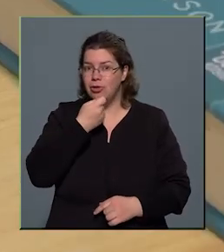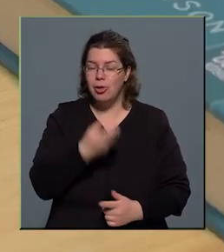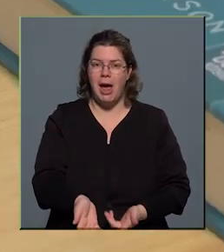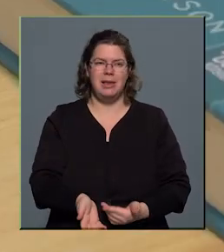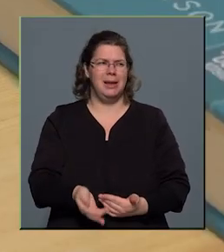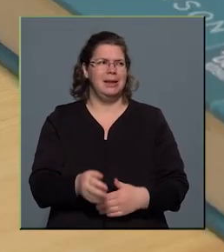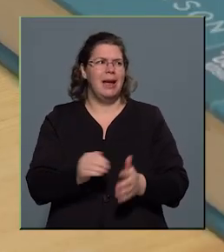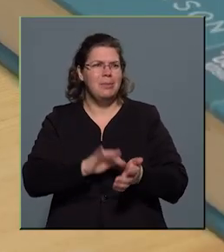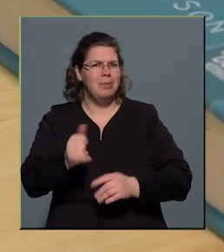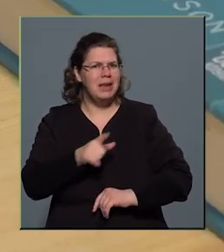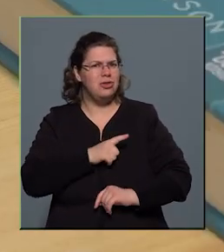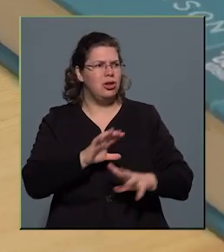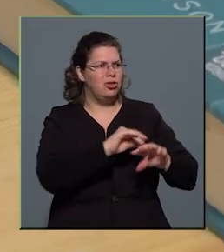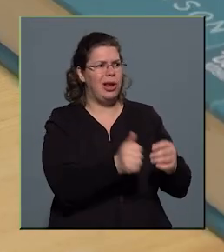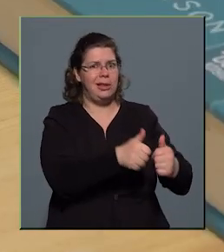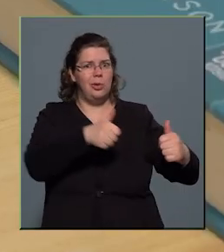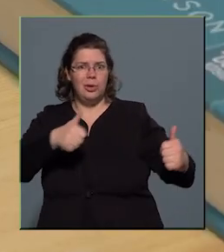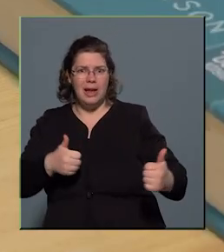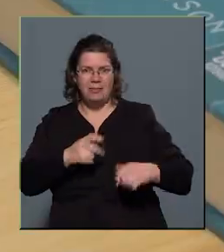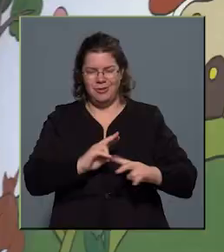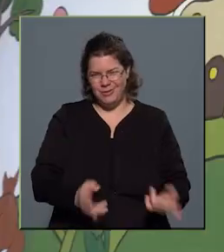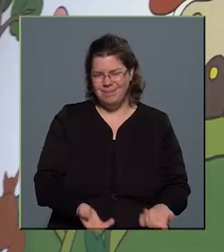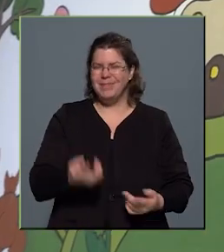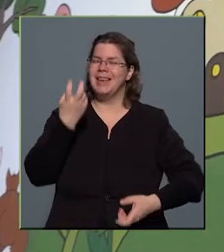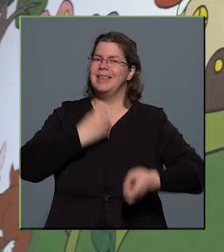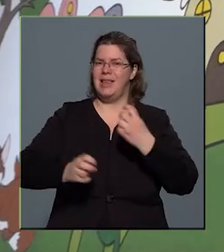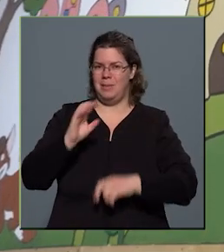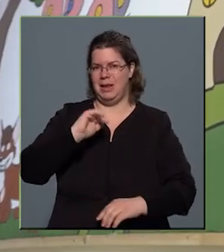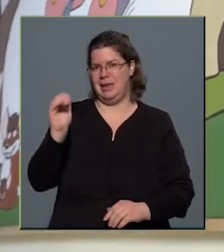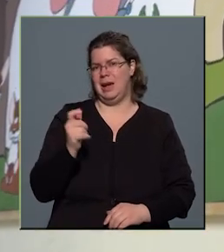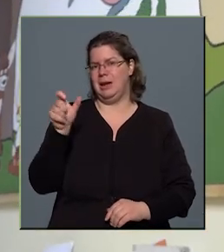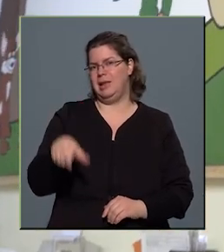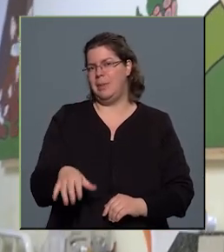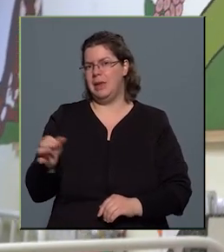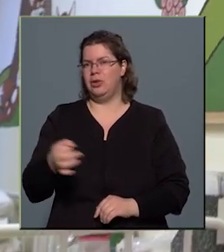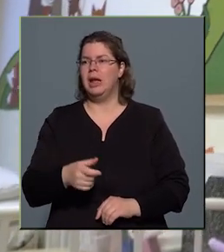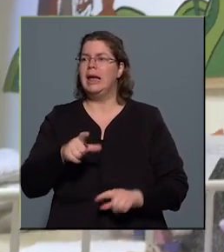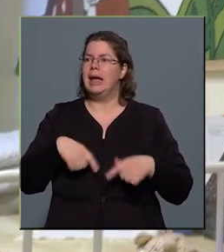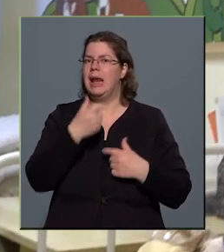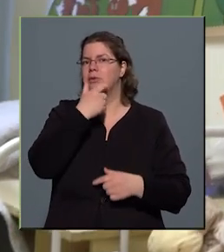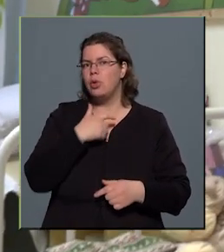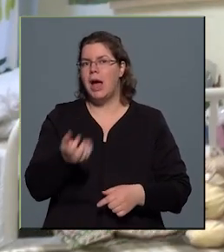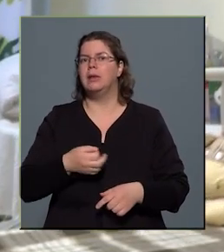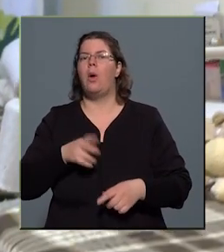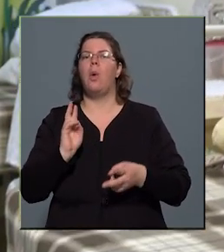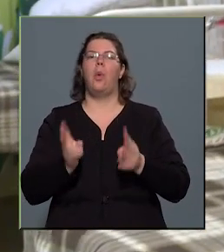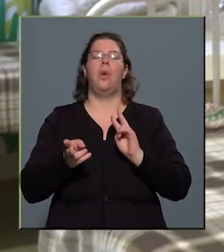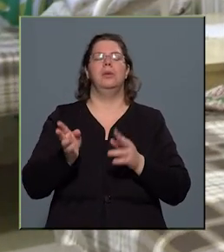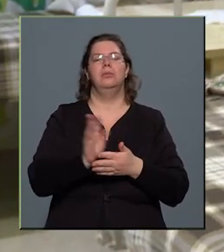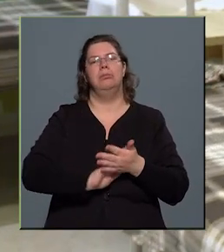tehát mégiscsak külön van a családjától. Számít a gyerek személyiségét, ő életkorától, hogy hogy és milyen